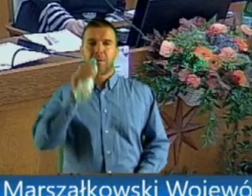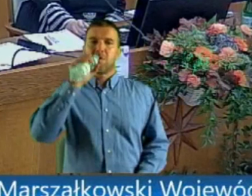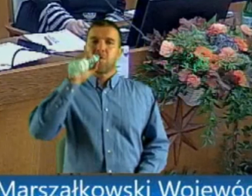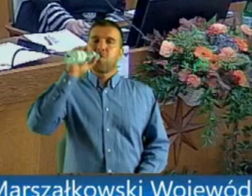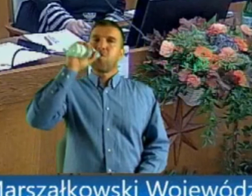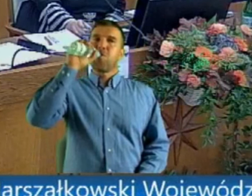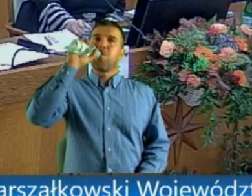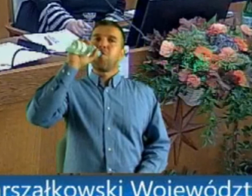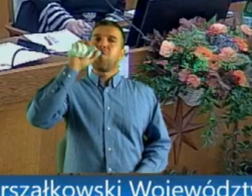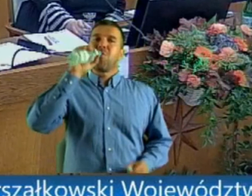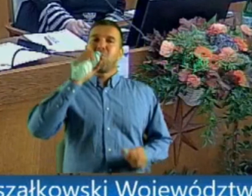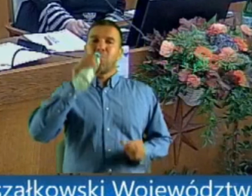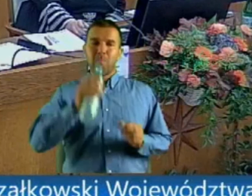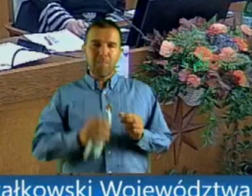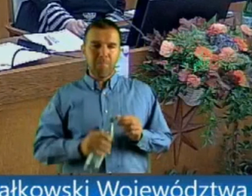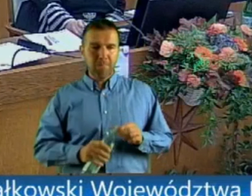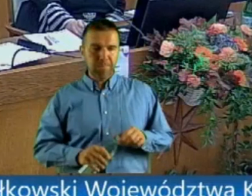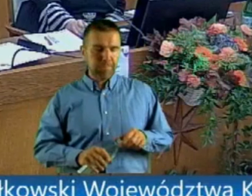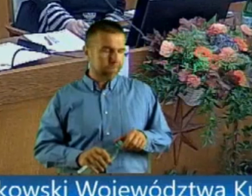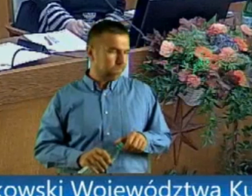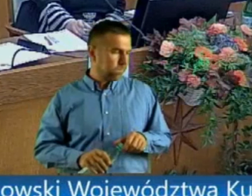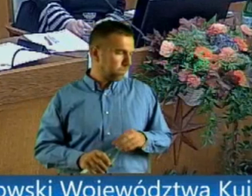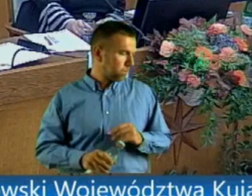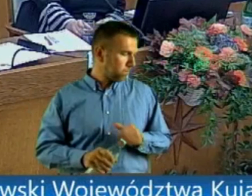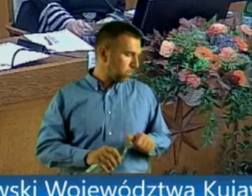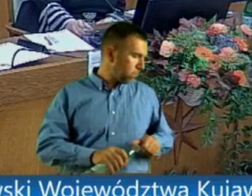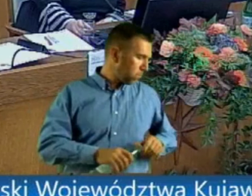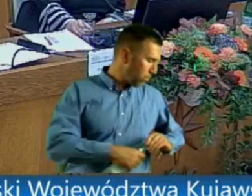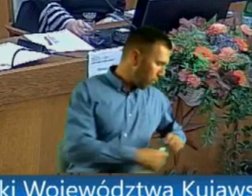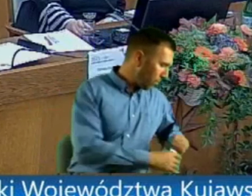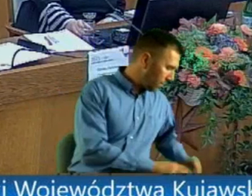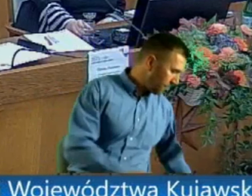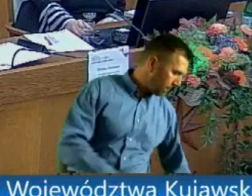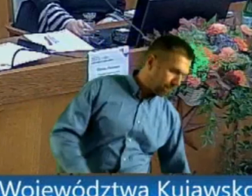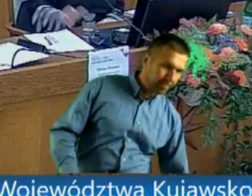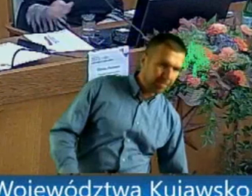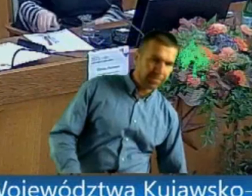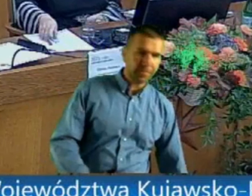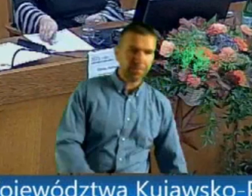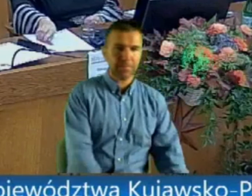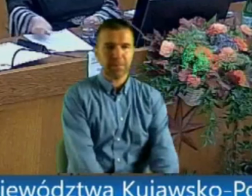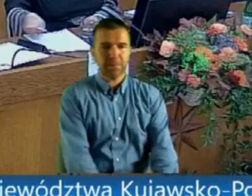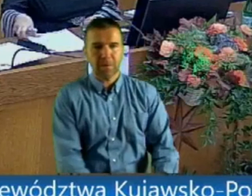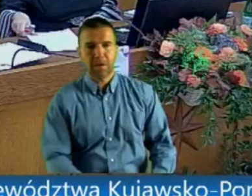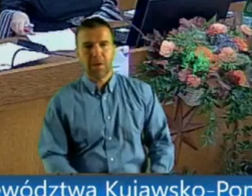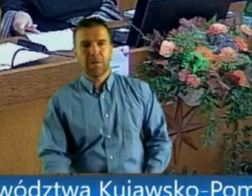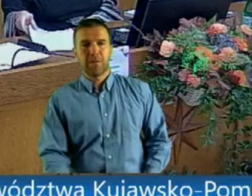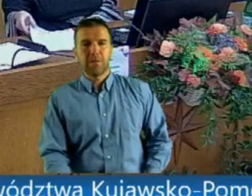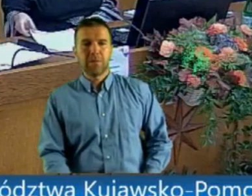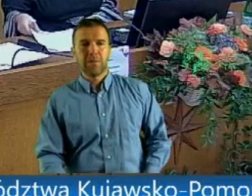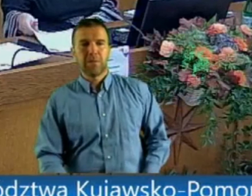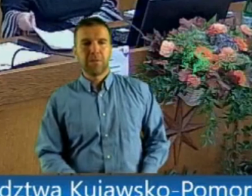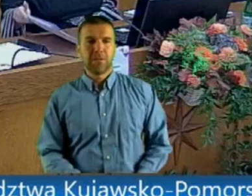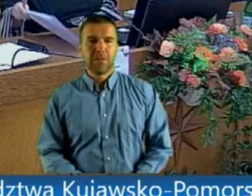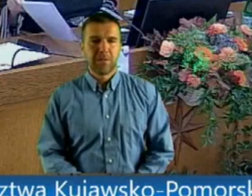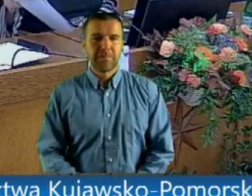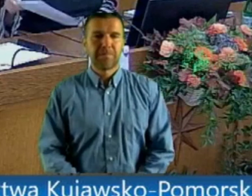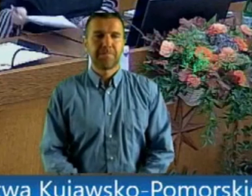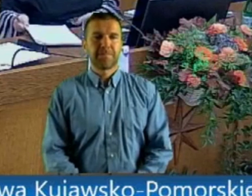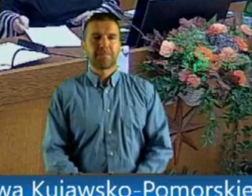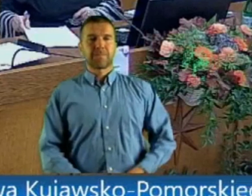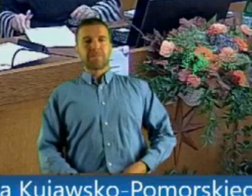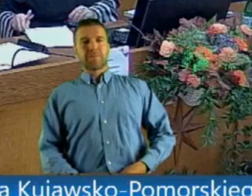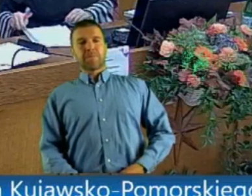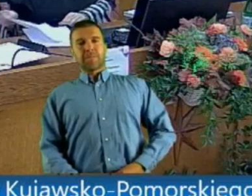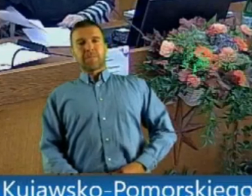Pewnej propozycji wyjścia do tych młodych ludzi, którzy z Państwem współpracują i chciałbym też, żeby